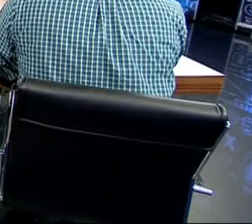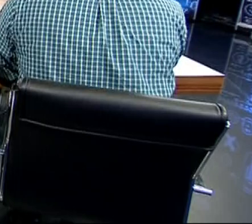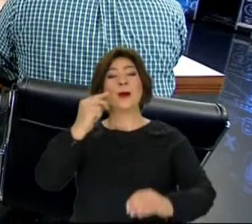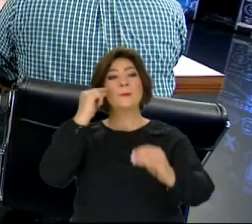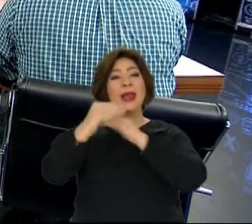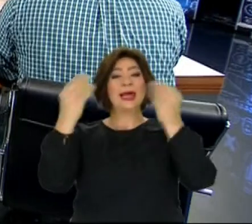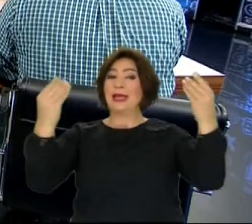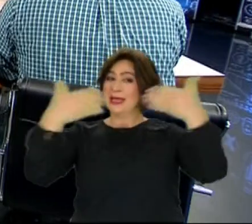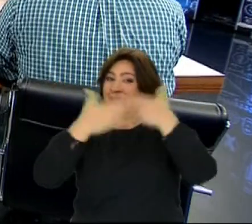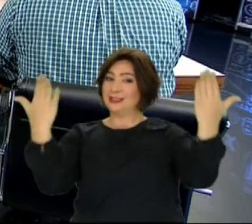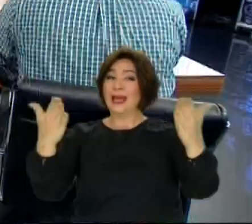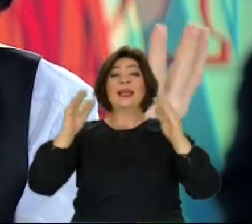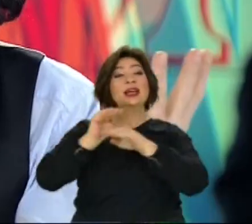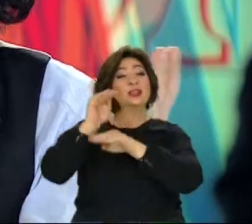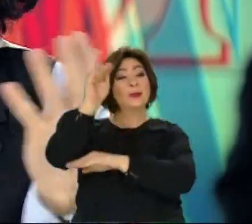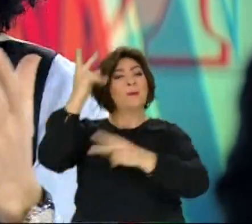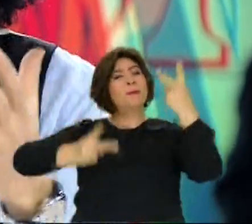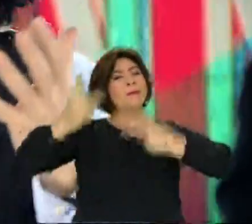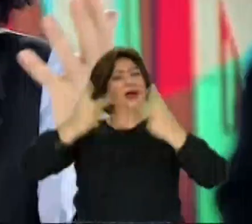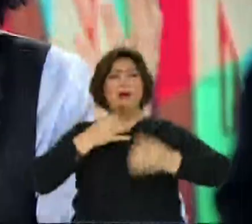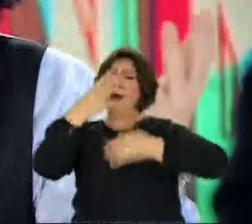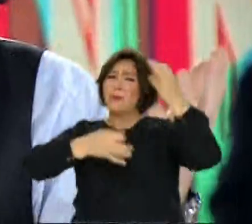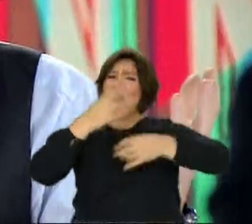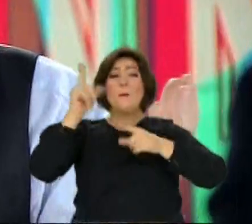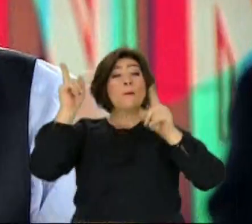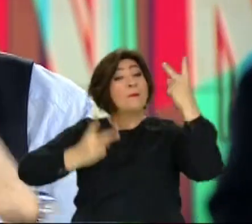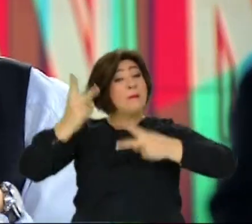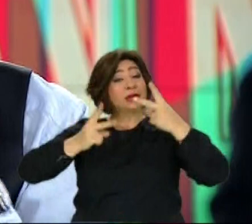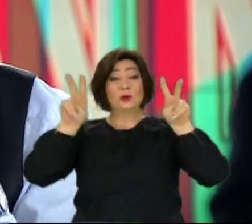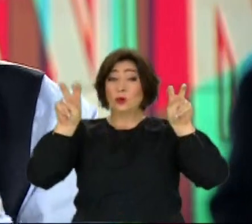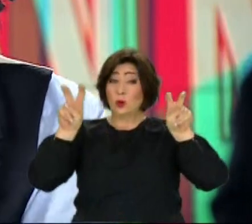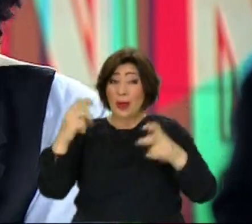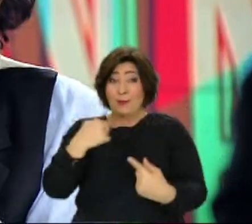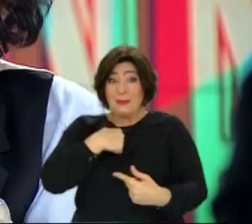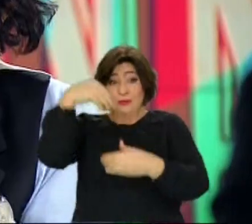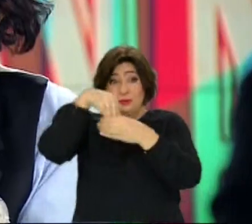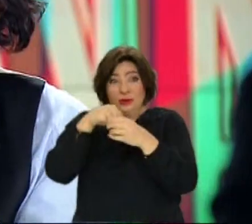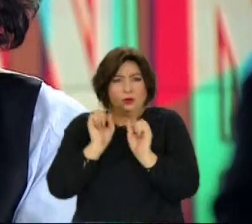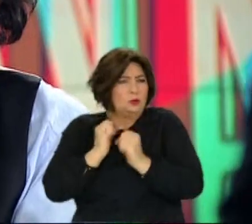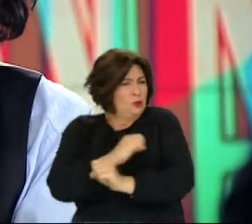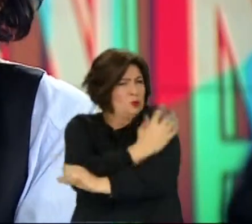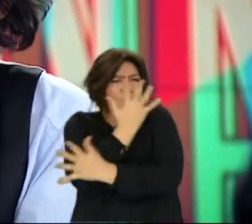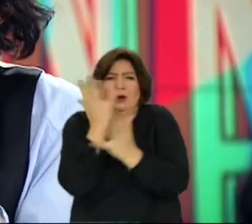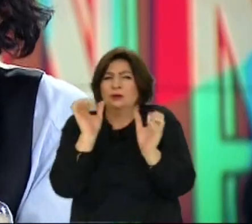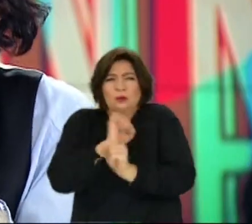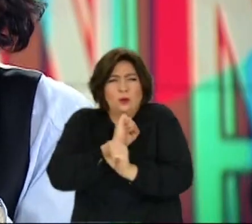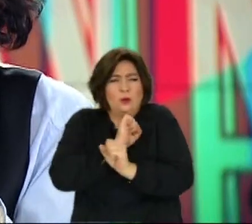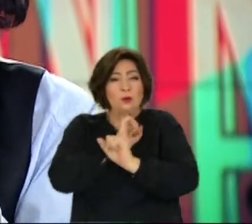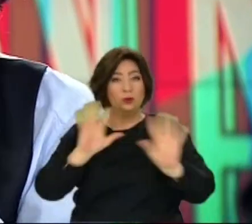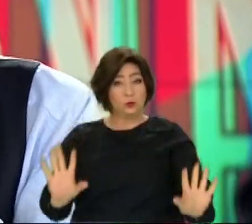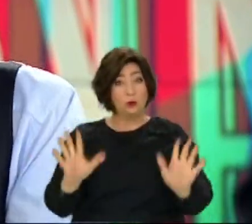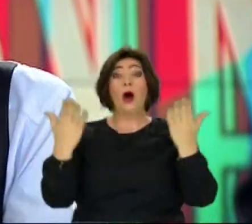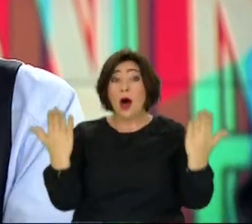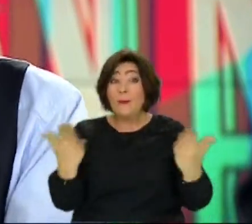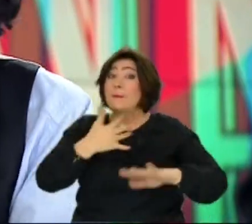Hanımlar, beyler, iyi geceler. Yaşamımızda bazı haberler, bazı konular bizim için ürpertici, korkutucu.